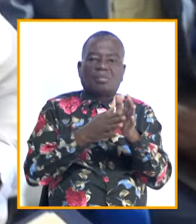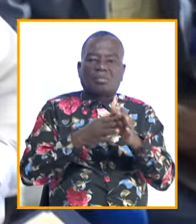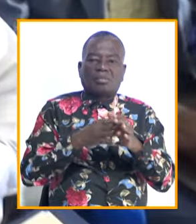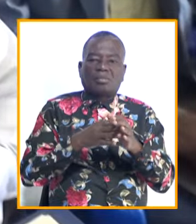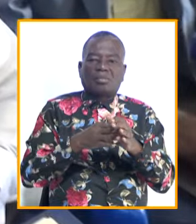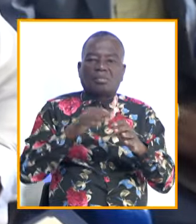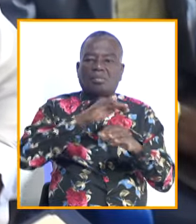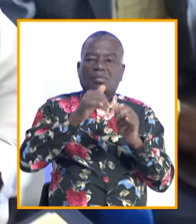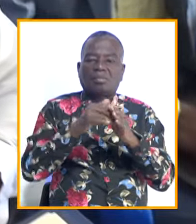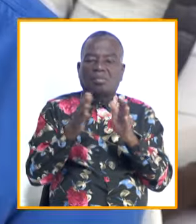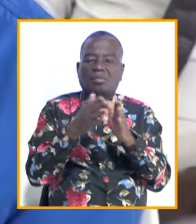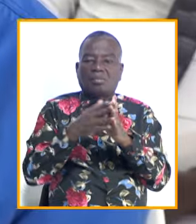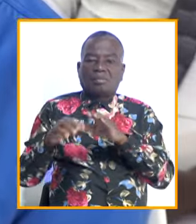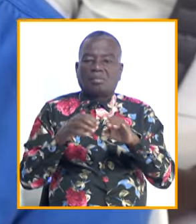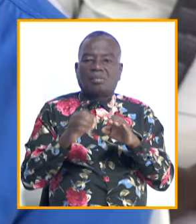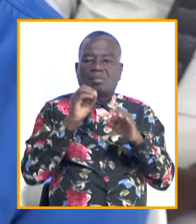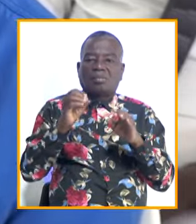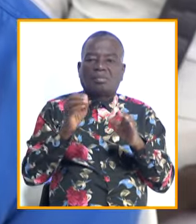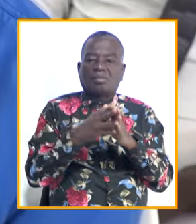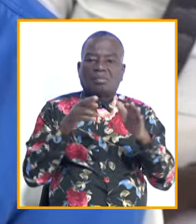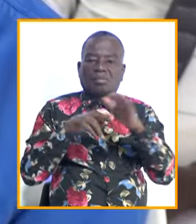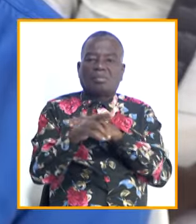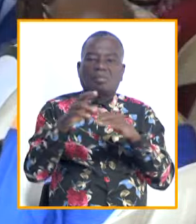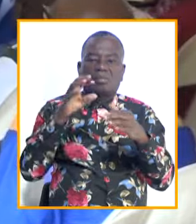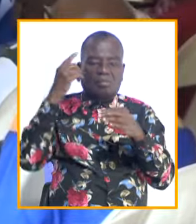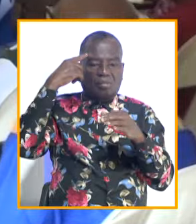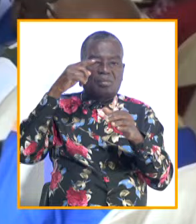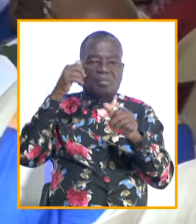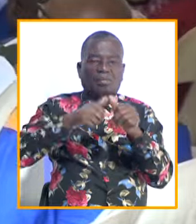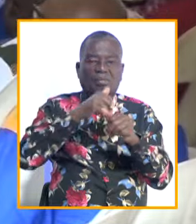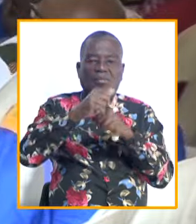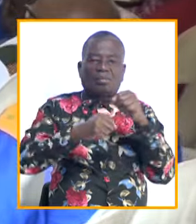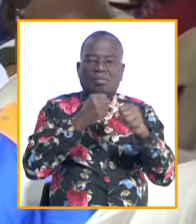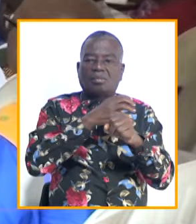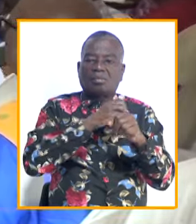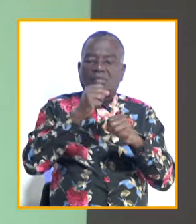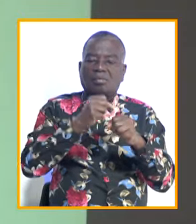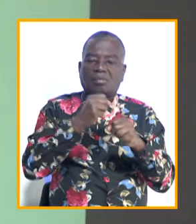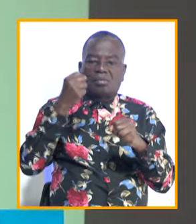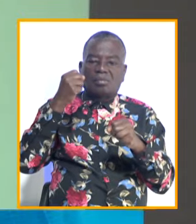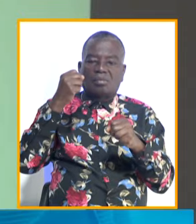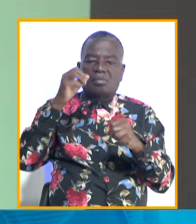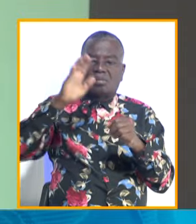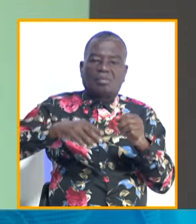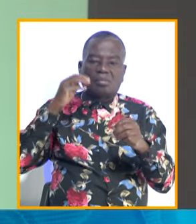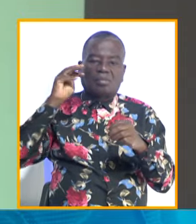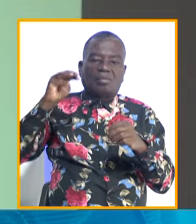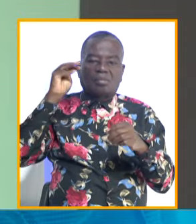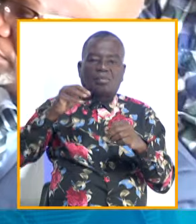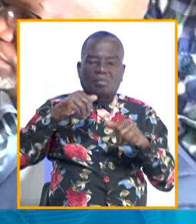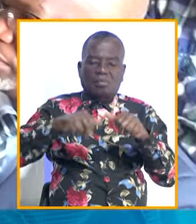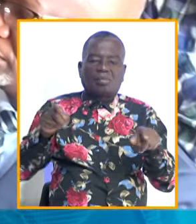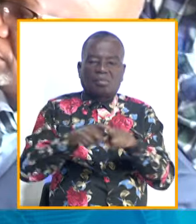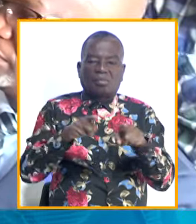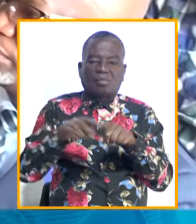Ces assises font office de réunion de rentrée pour chaque acteur de la communauté éducative du Poro. Le dernier message reste le même